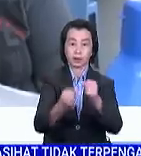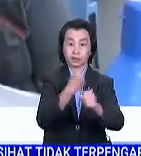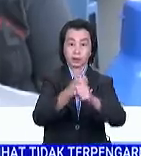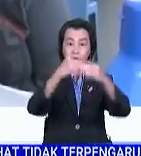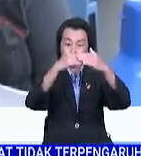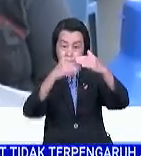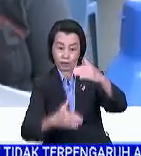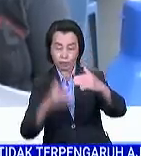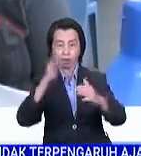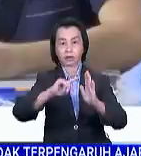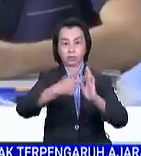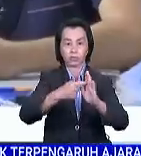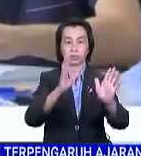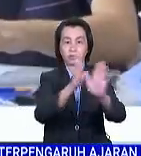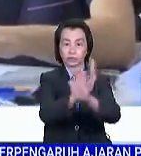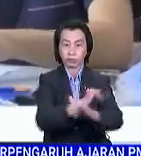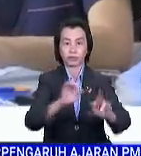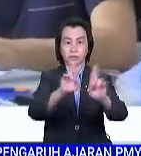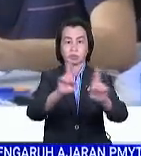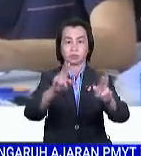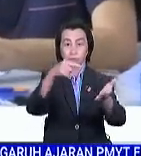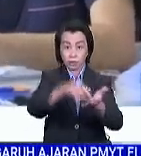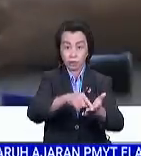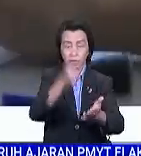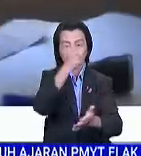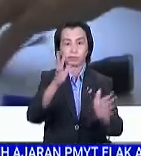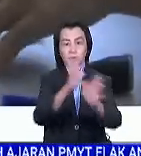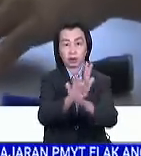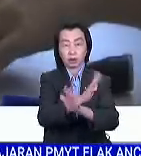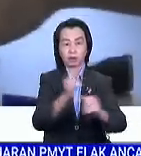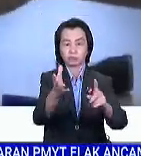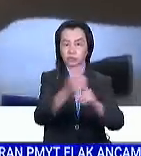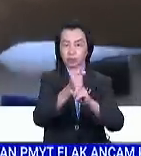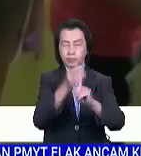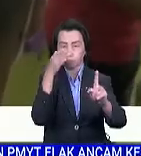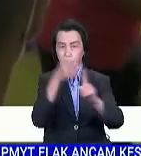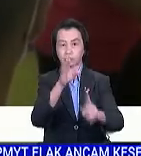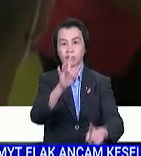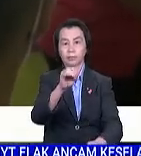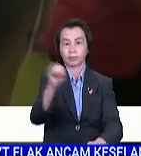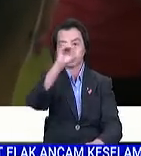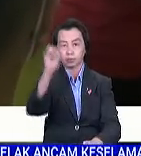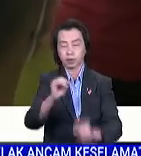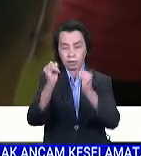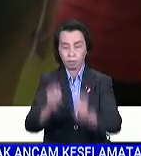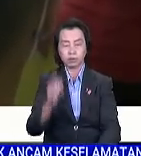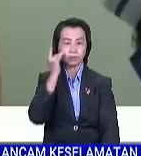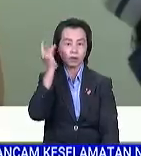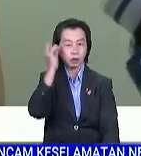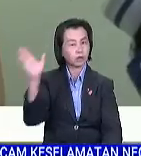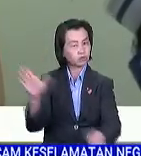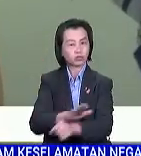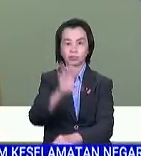bawah akan bermula di Sarawak Rabu ini ini berikutan Sarawak telah mencapai sasaran 80% individu dewasa